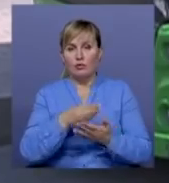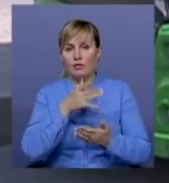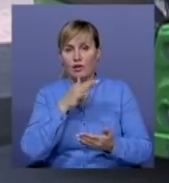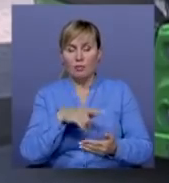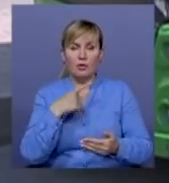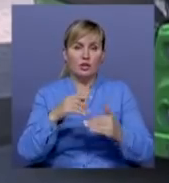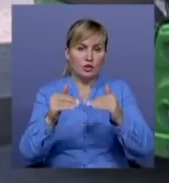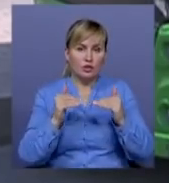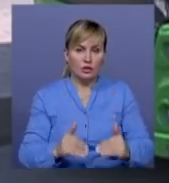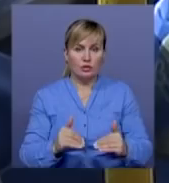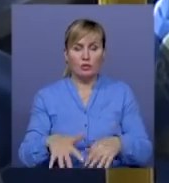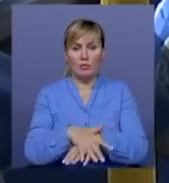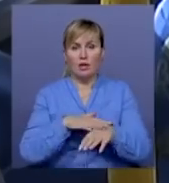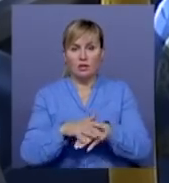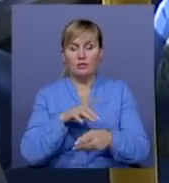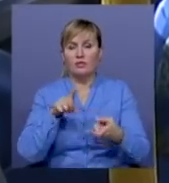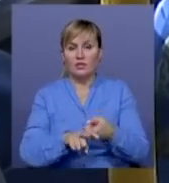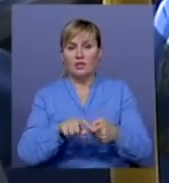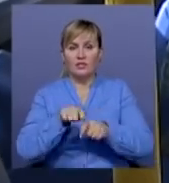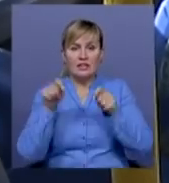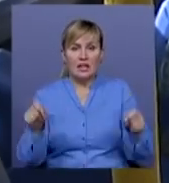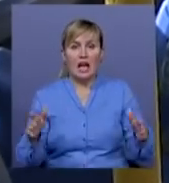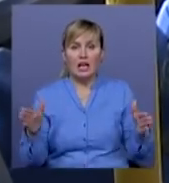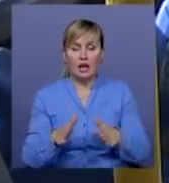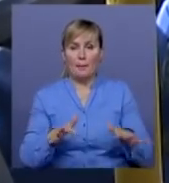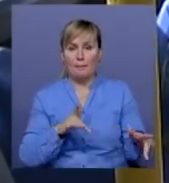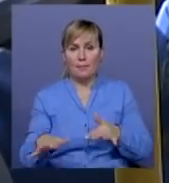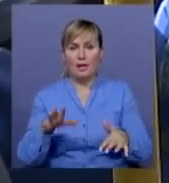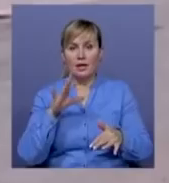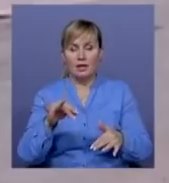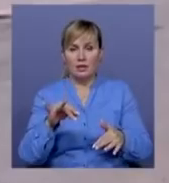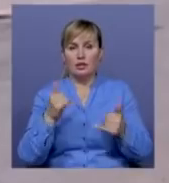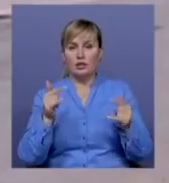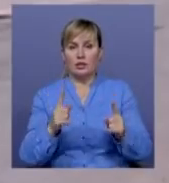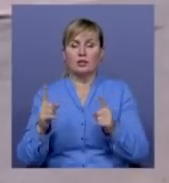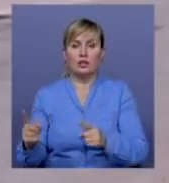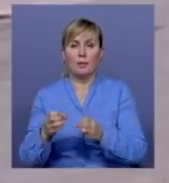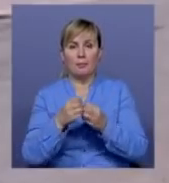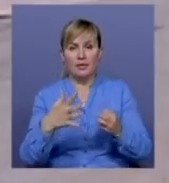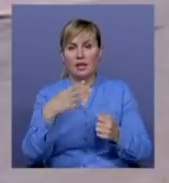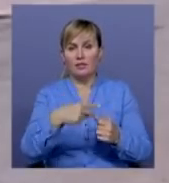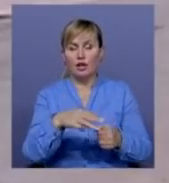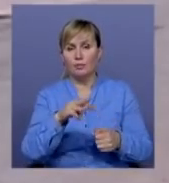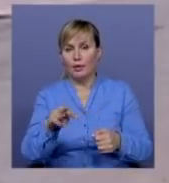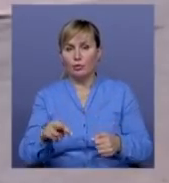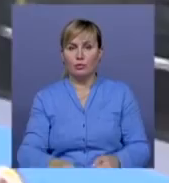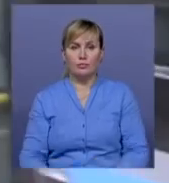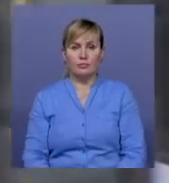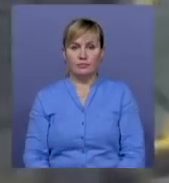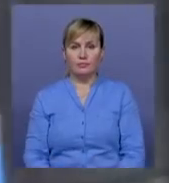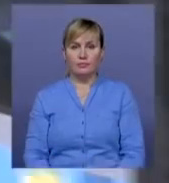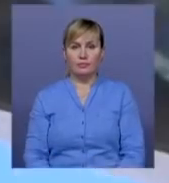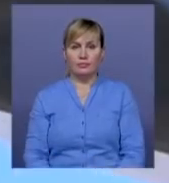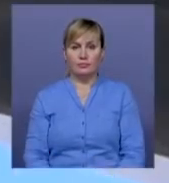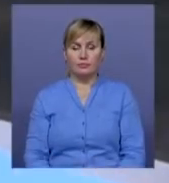отмечают снижение потока пассажиров. В связи с введением ограничительных мер интервал сейчас составляет 15-20 минут. По автобусам водителям,